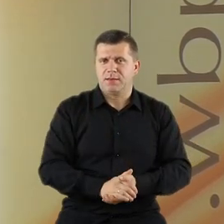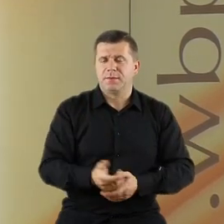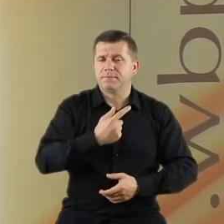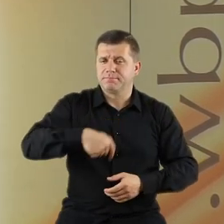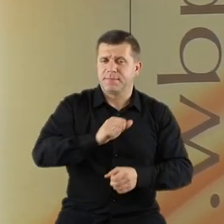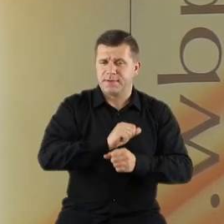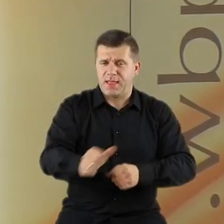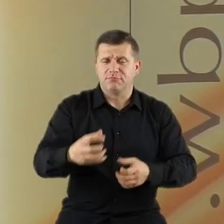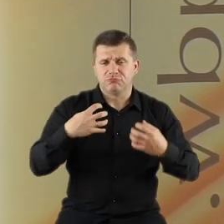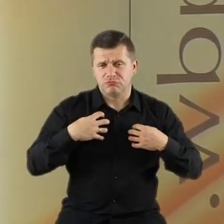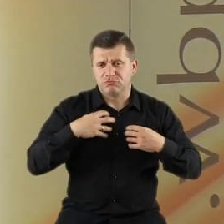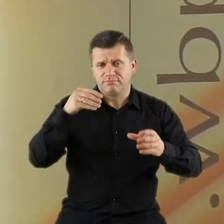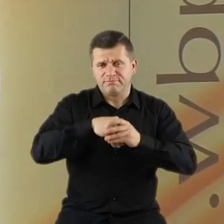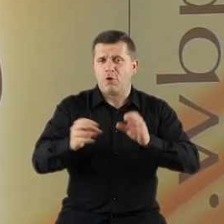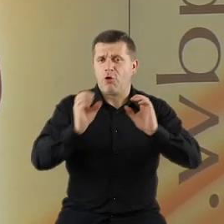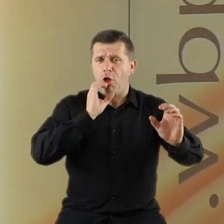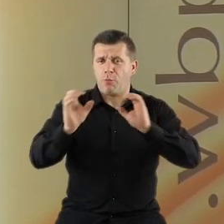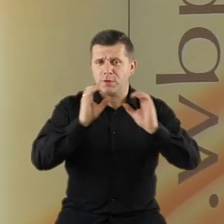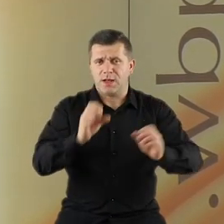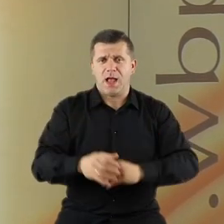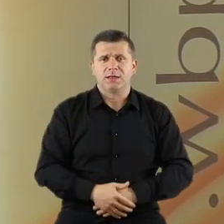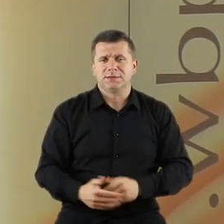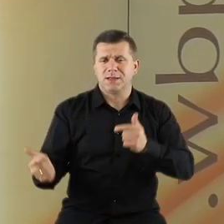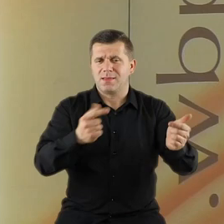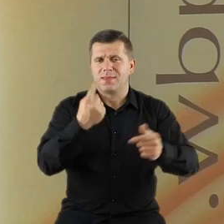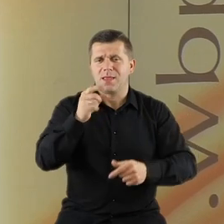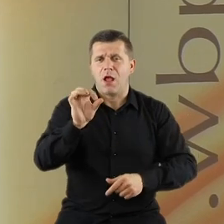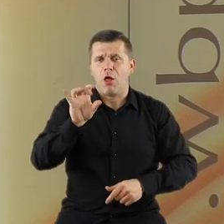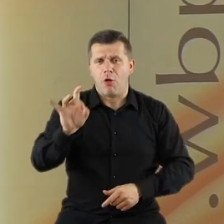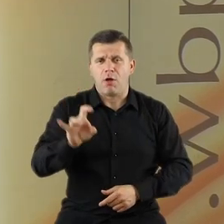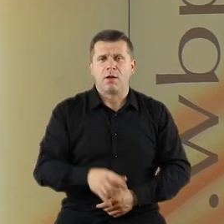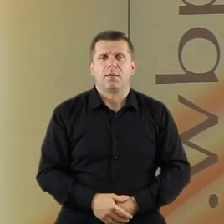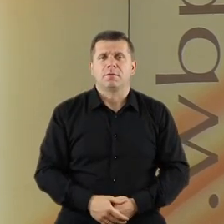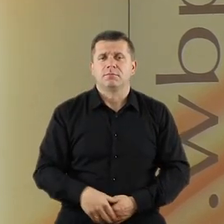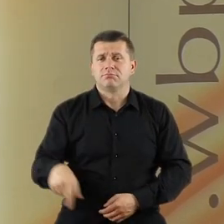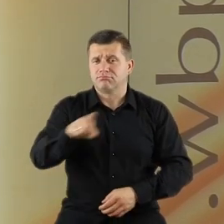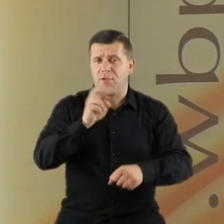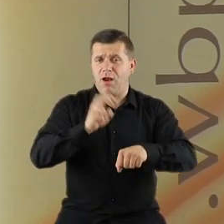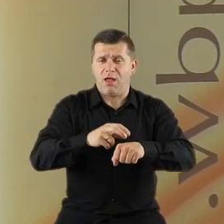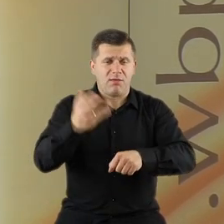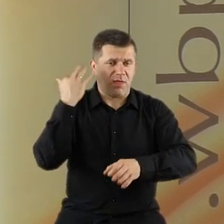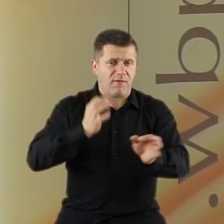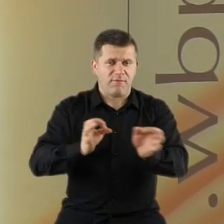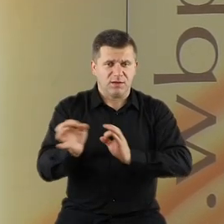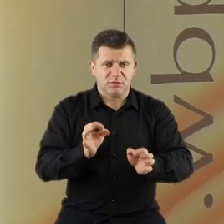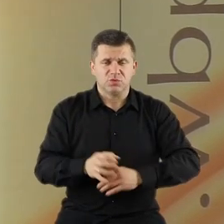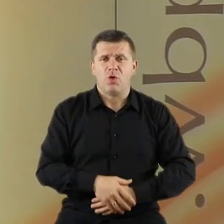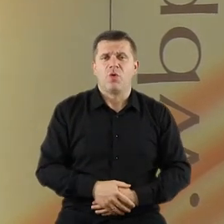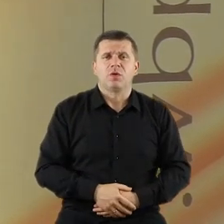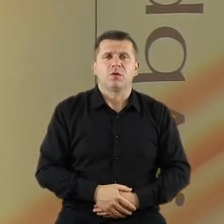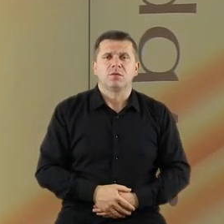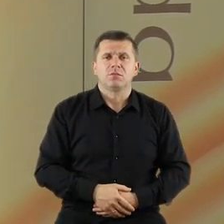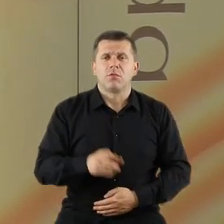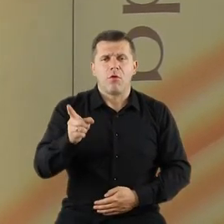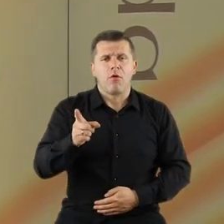dialogu istniejemy w komunikacji i na przykład ci lekarze ludowi doceniali